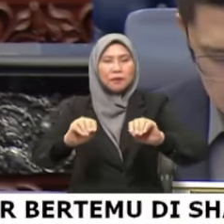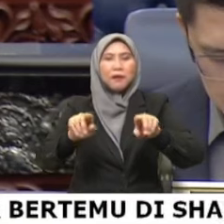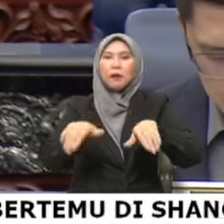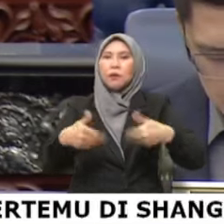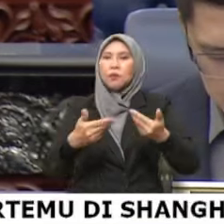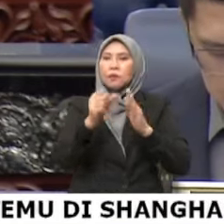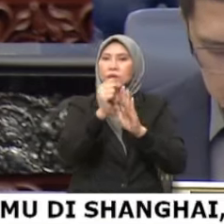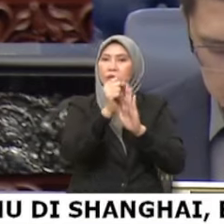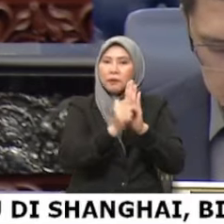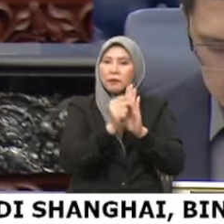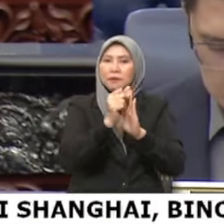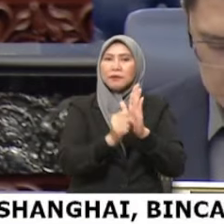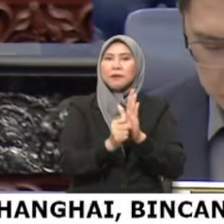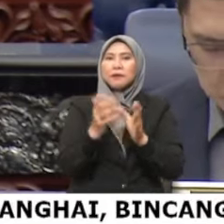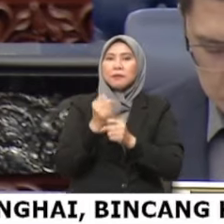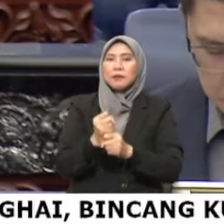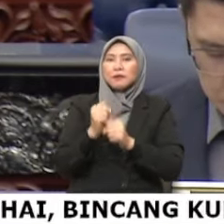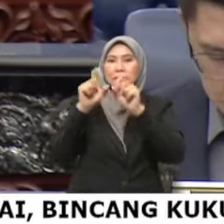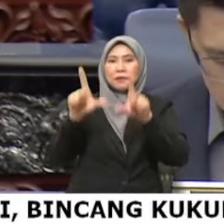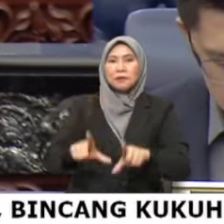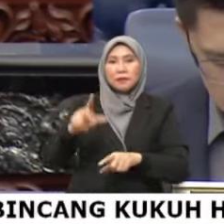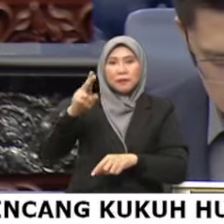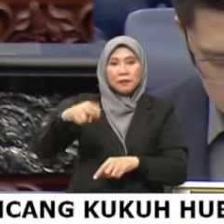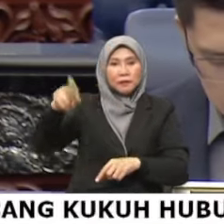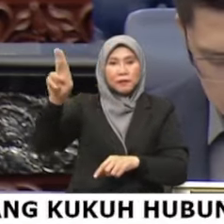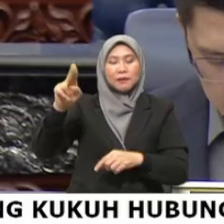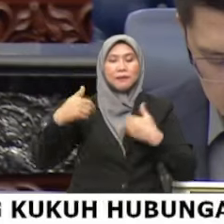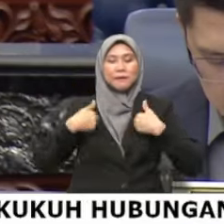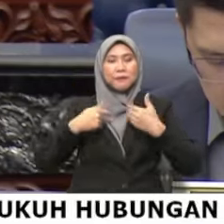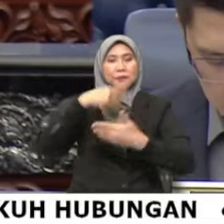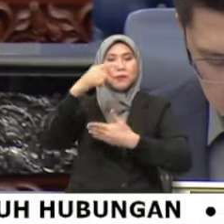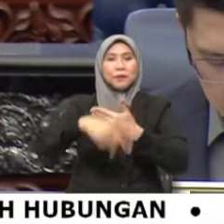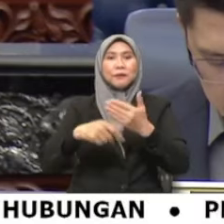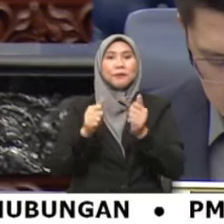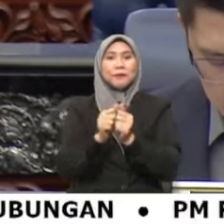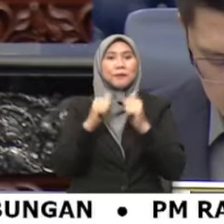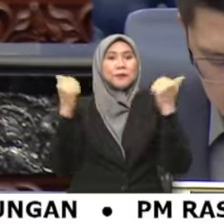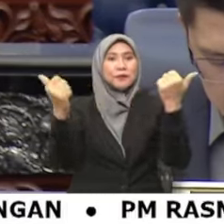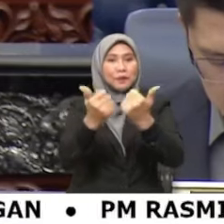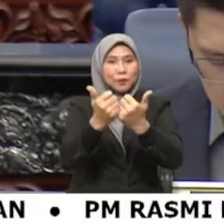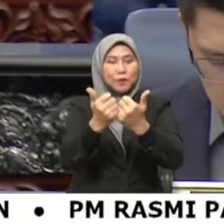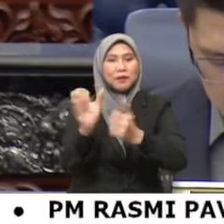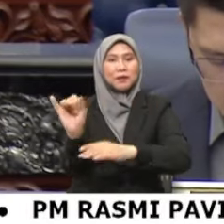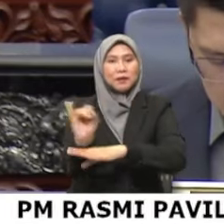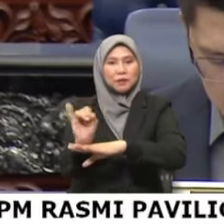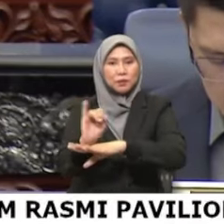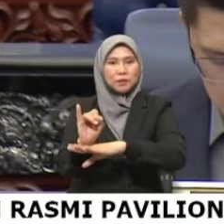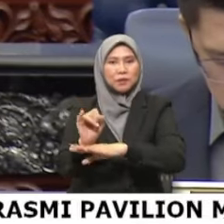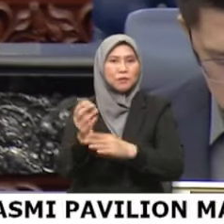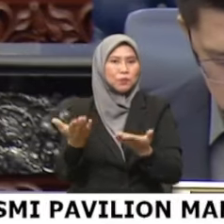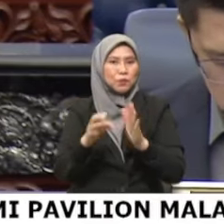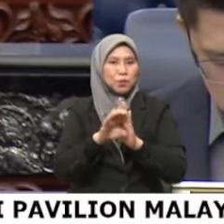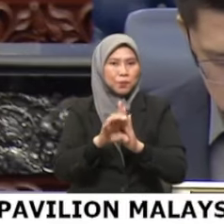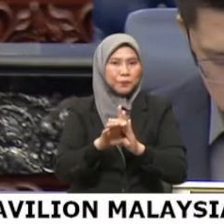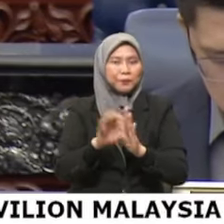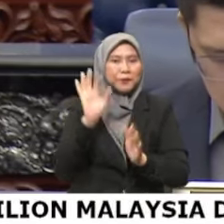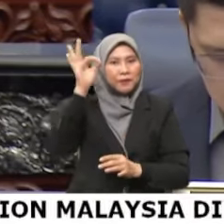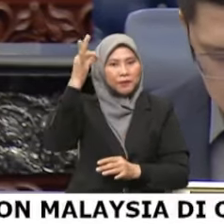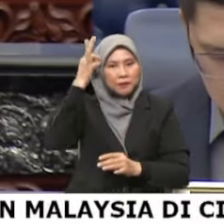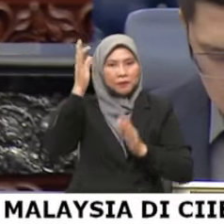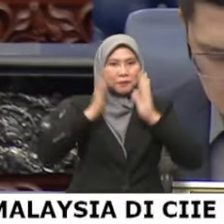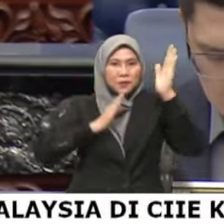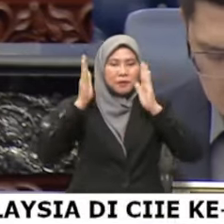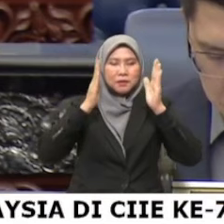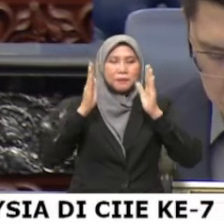kepentingan pensijilan halal serta mengadakan program bersama pihak persatuan-persatuan industri seperti Federations of